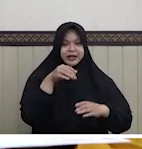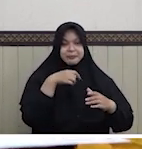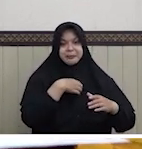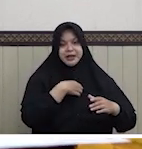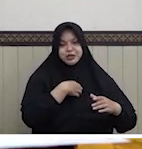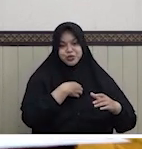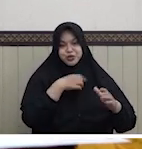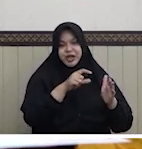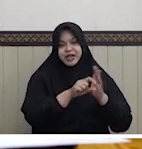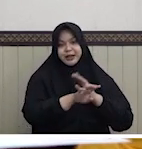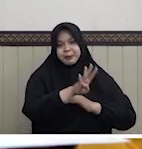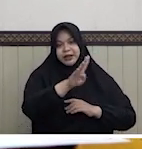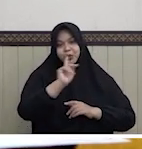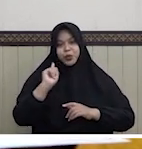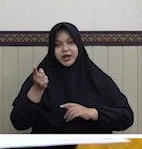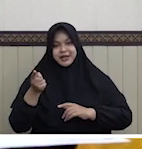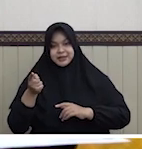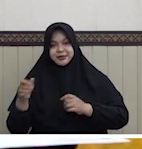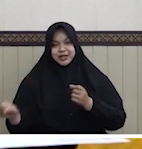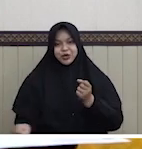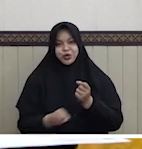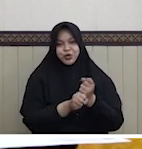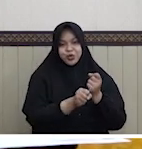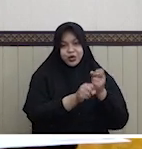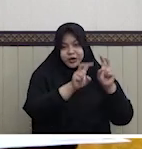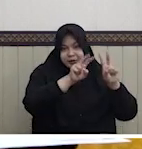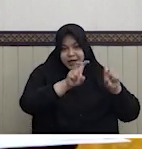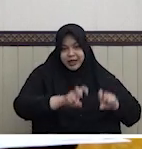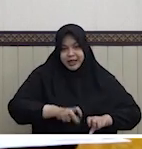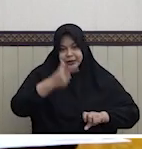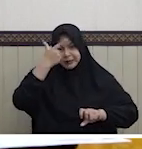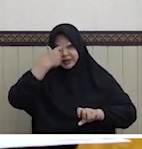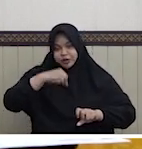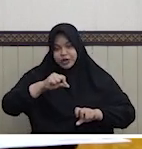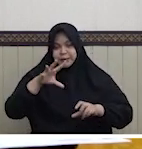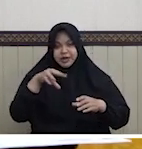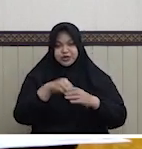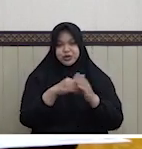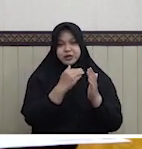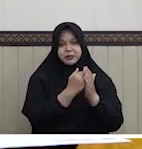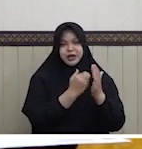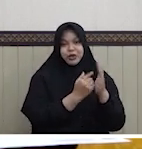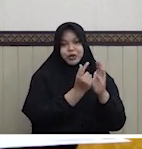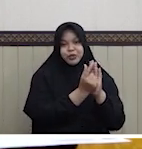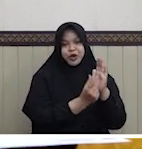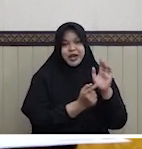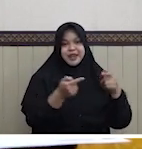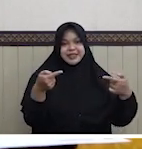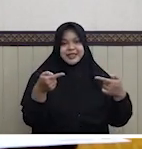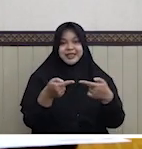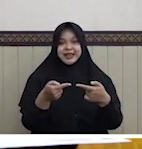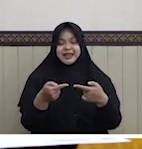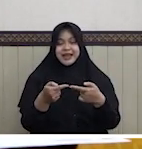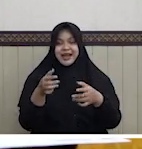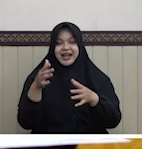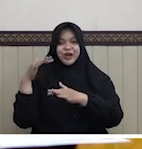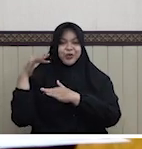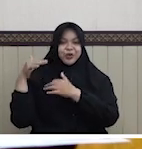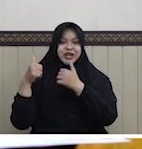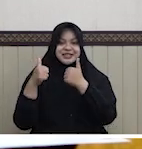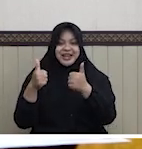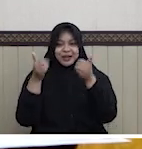pada ayat 4 wajib didukung dengan penilaian personal sebagaimana diatur dalam peraturan perundang-undangan mengenai akomodasi